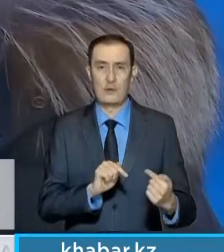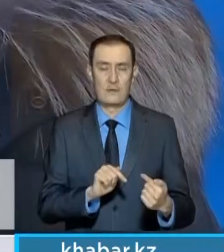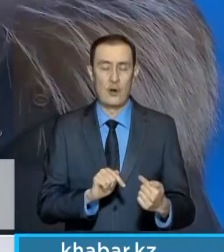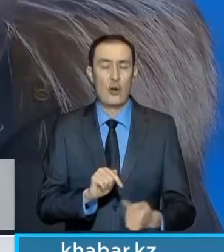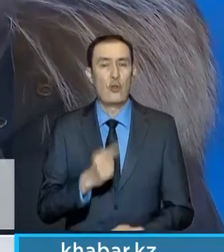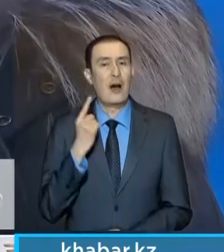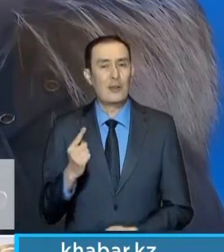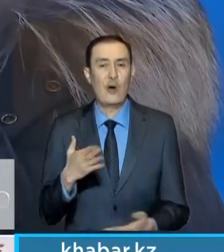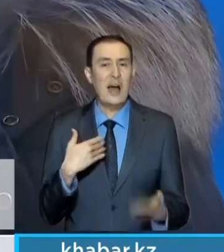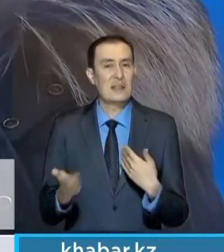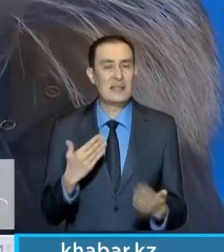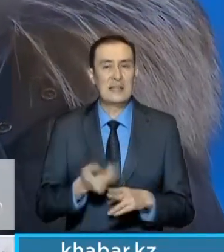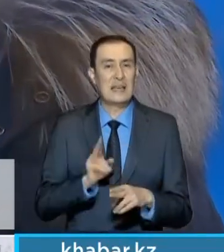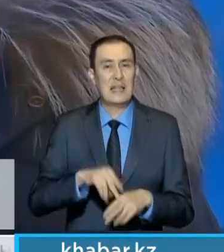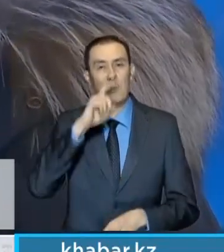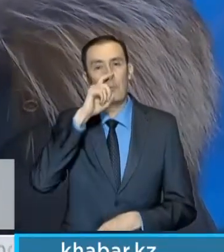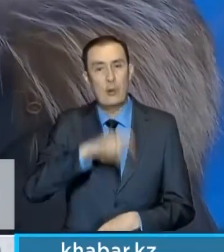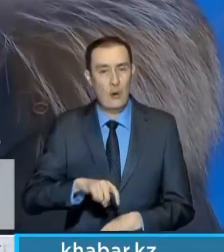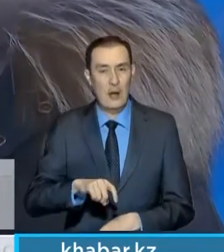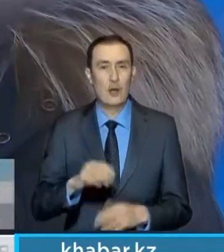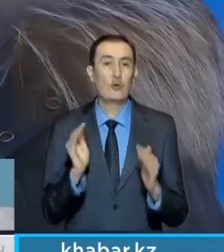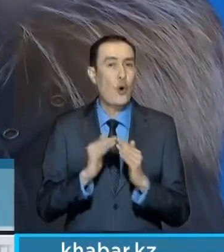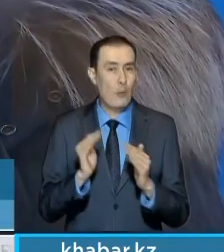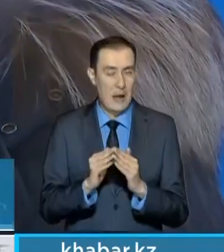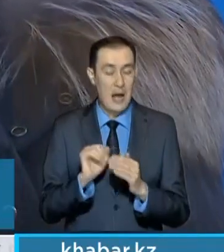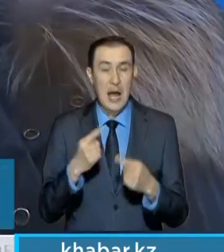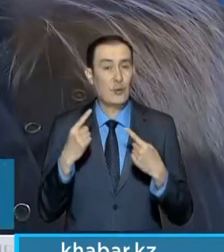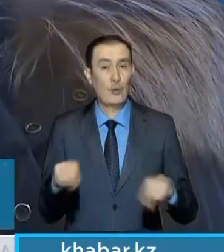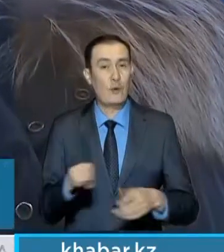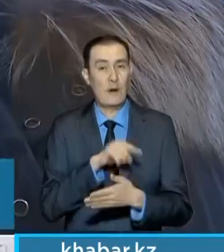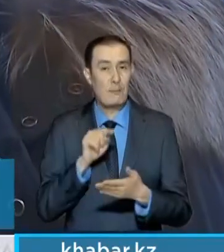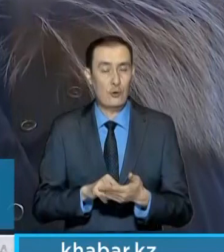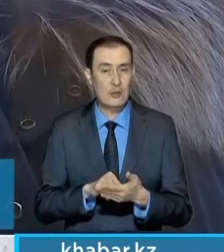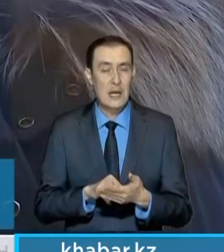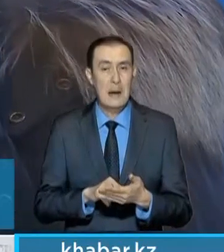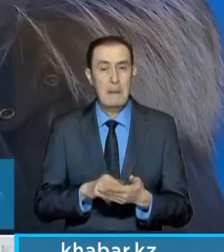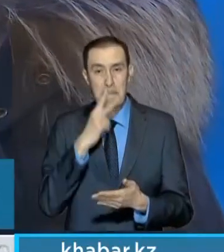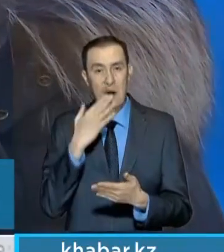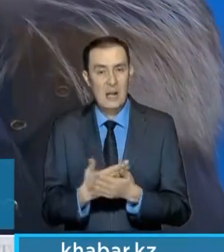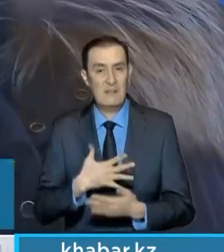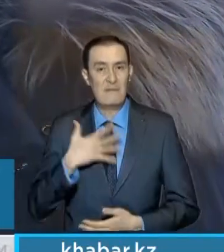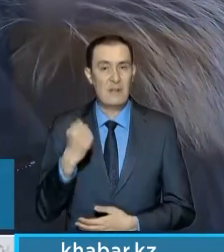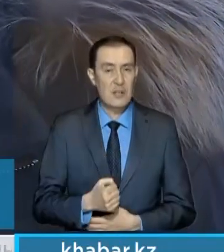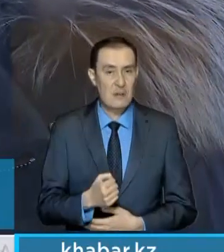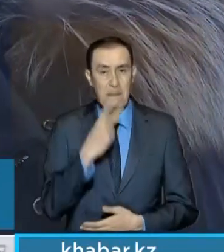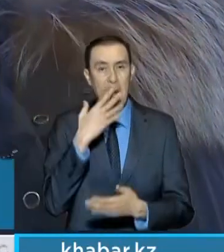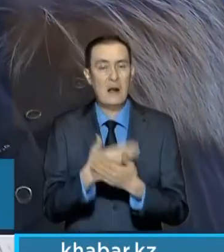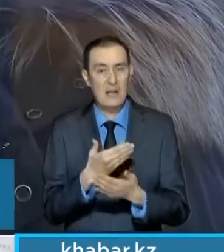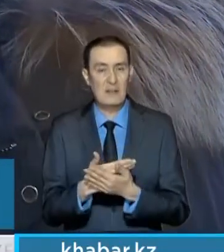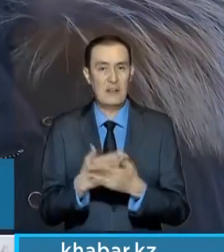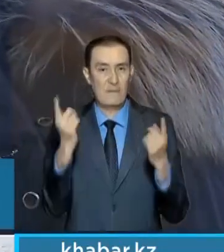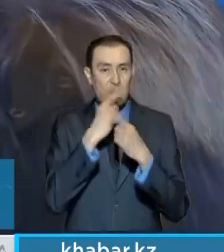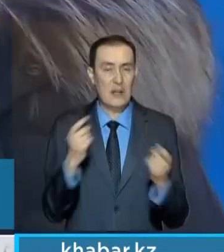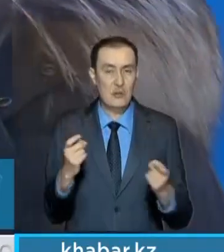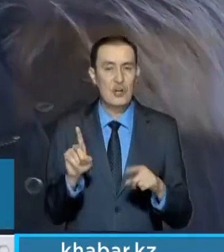одно дело относиться к этому негативно у себя на кухне а другое дело это проявлять и вовне так сказать